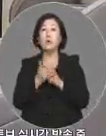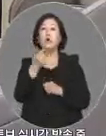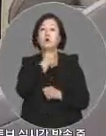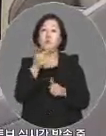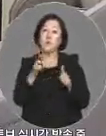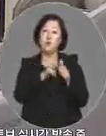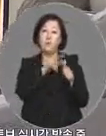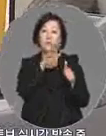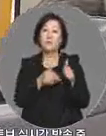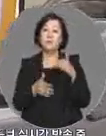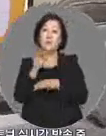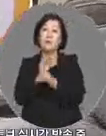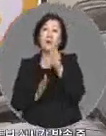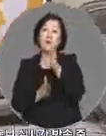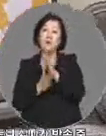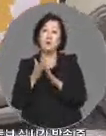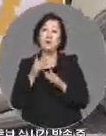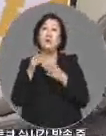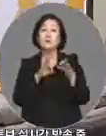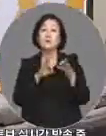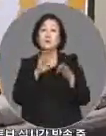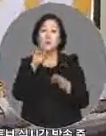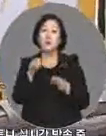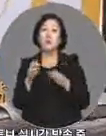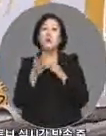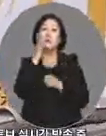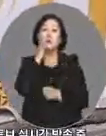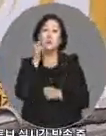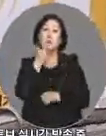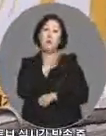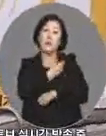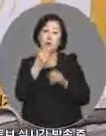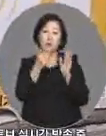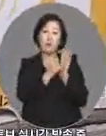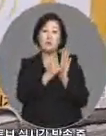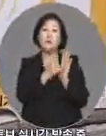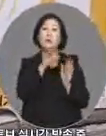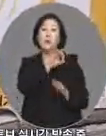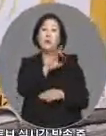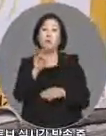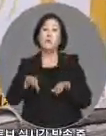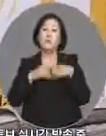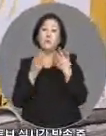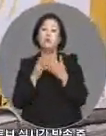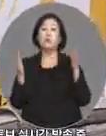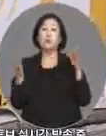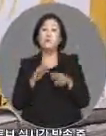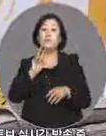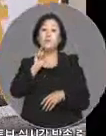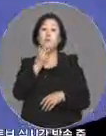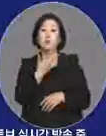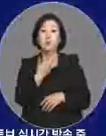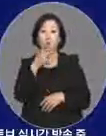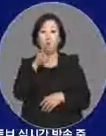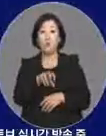비롯해 백화점과 쇼핑몰 등 울산에서 방역 패스가 적용되는 대규모 점포는 모두 27곳입니다.